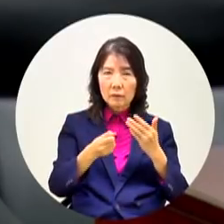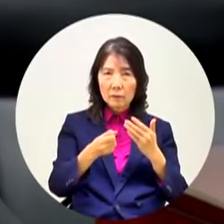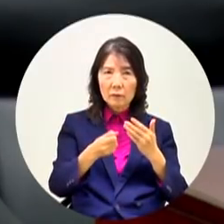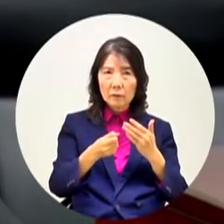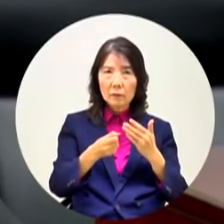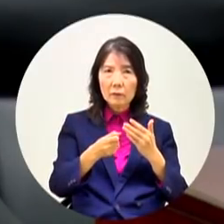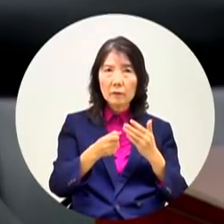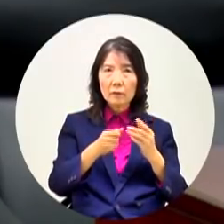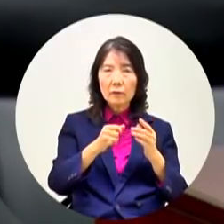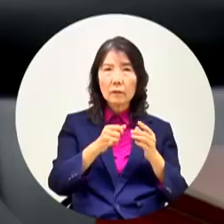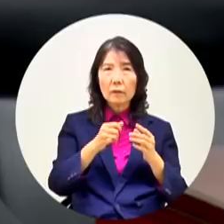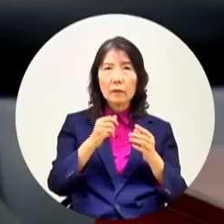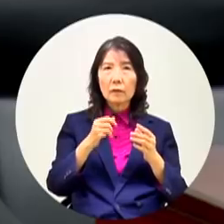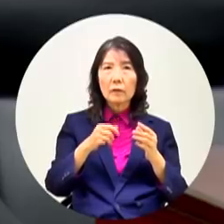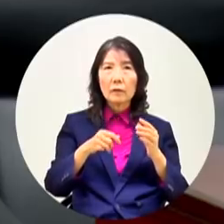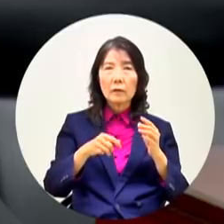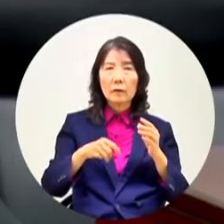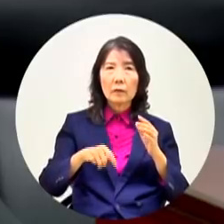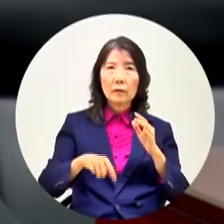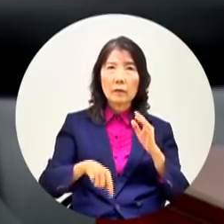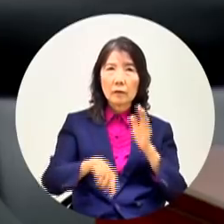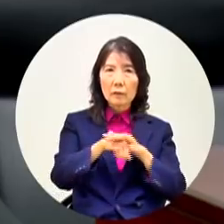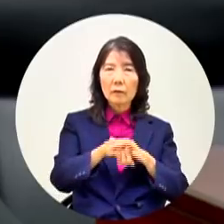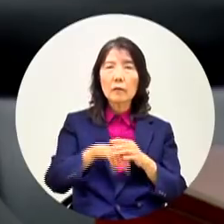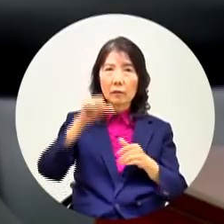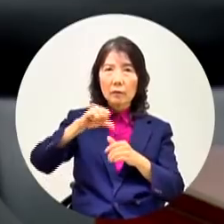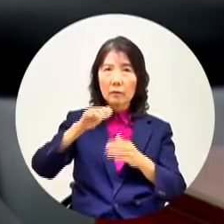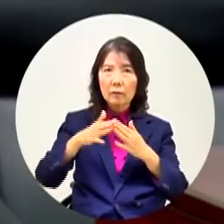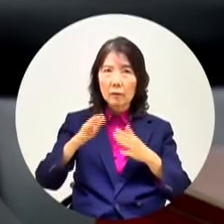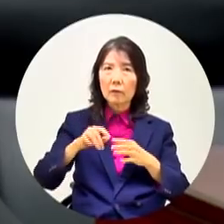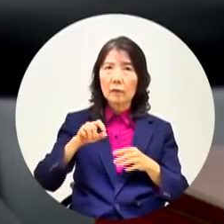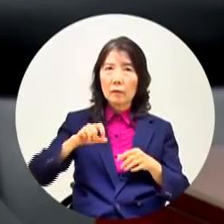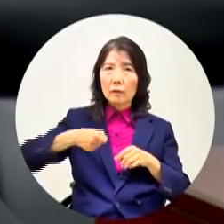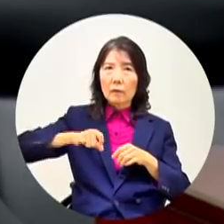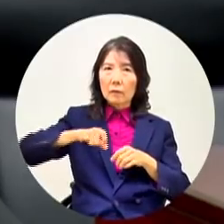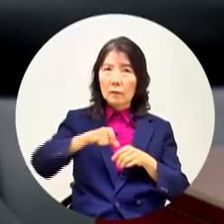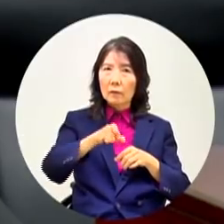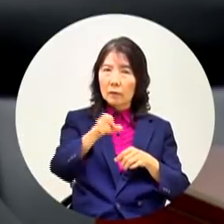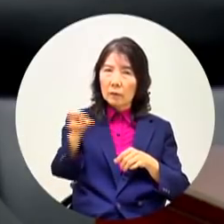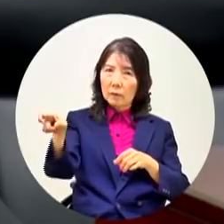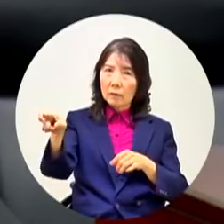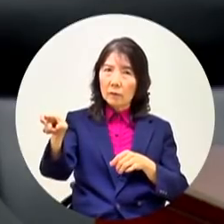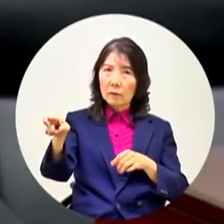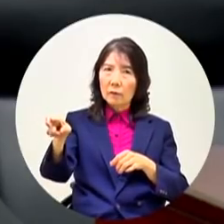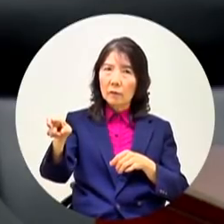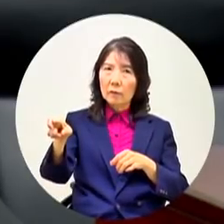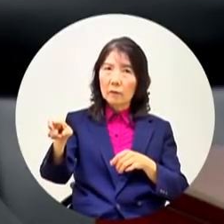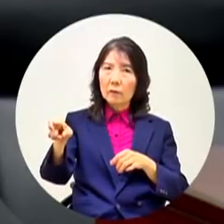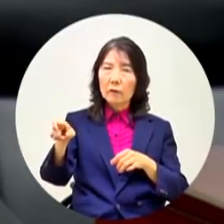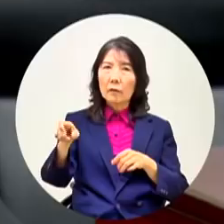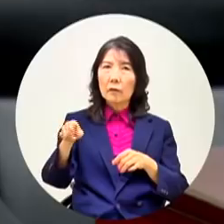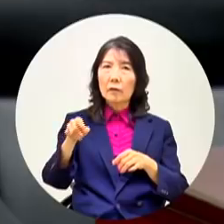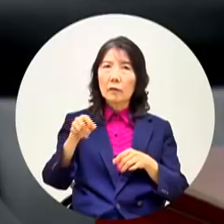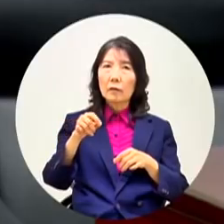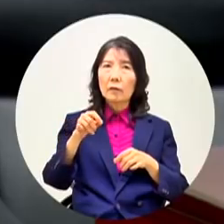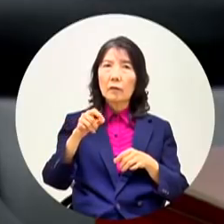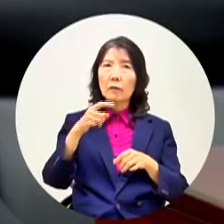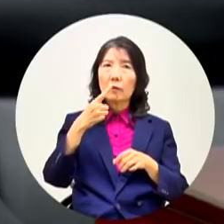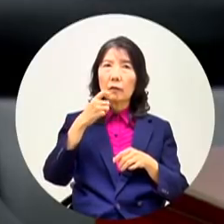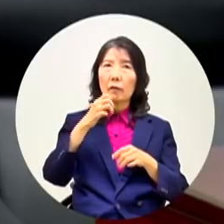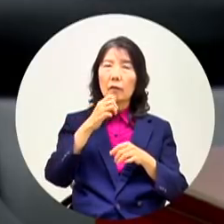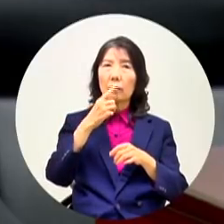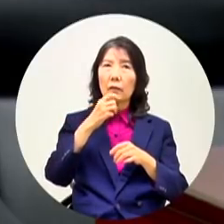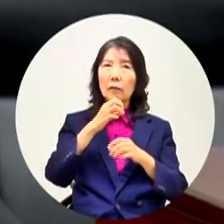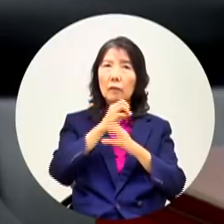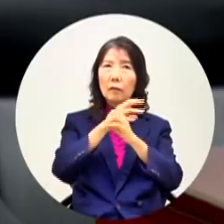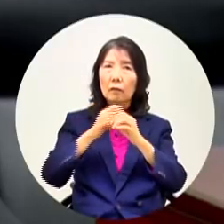分，红灯右转车我都爱红灯右转比照闯红灯，但是局长您敢有